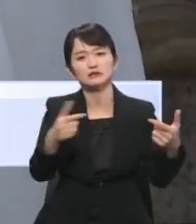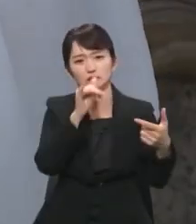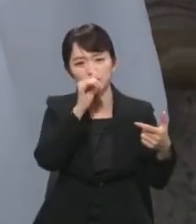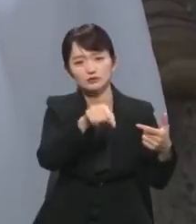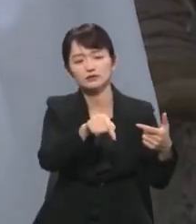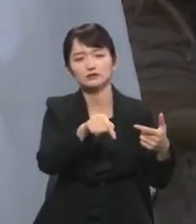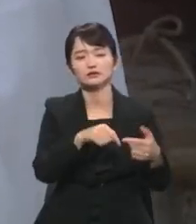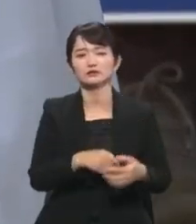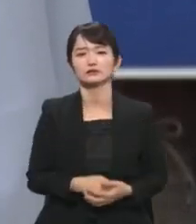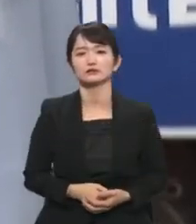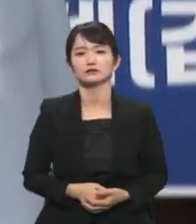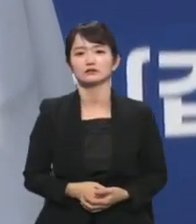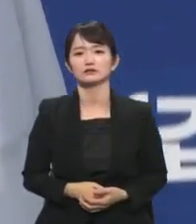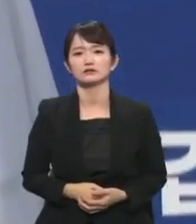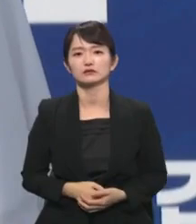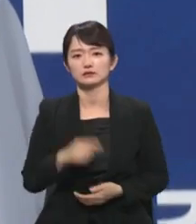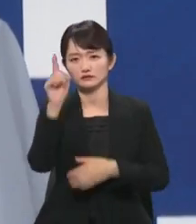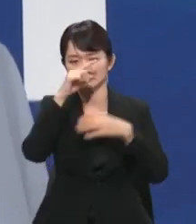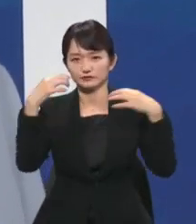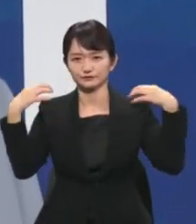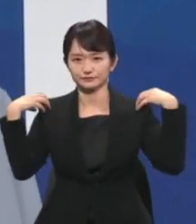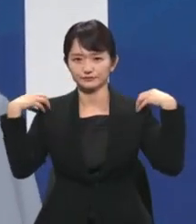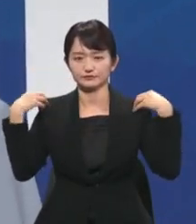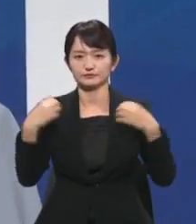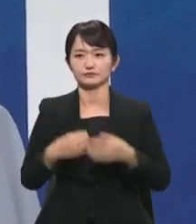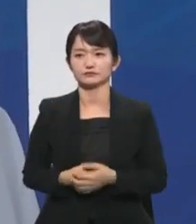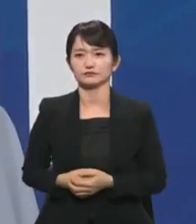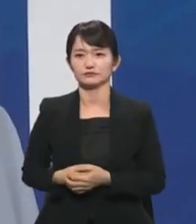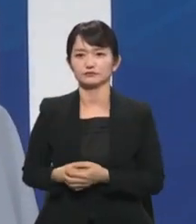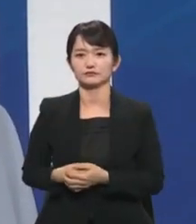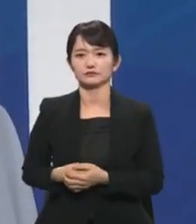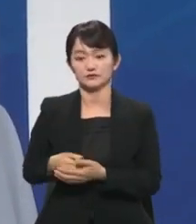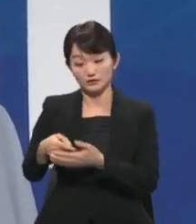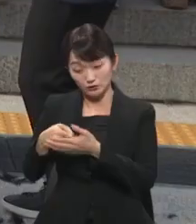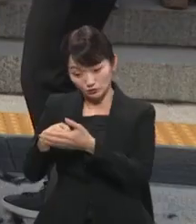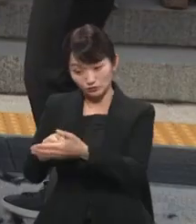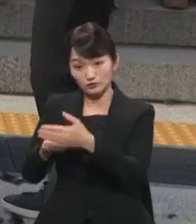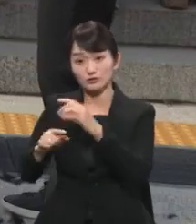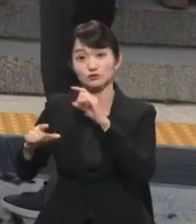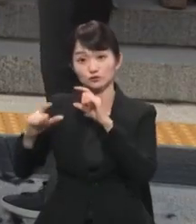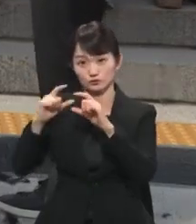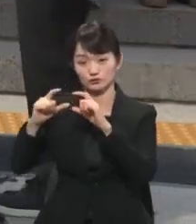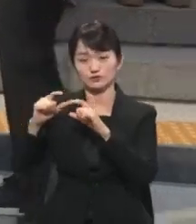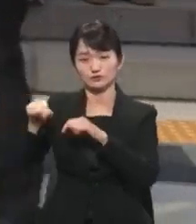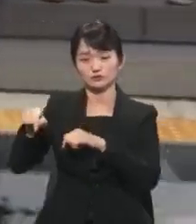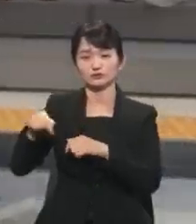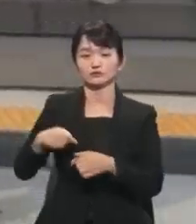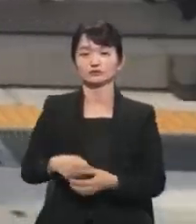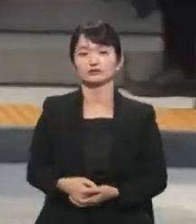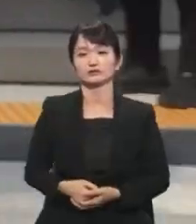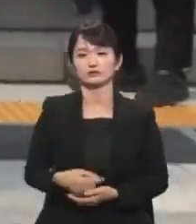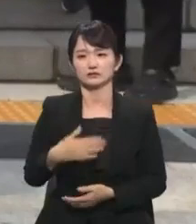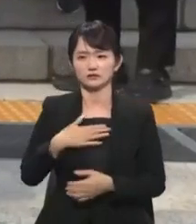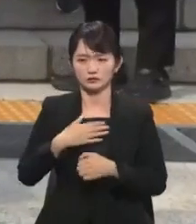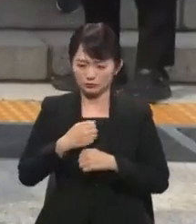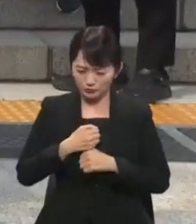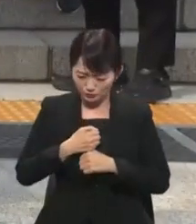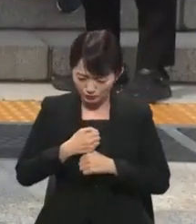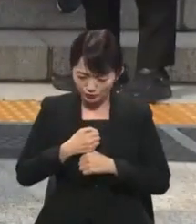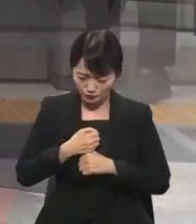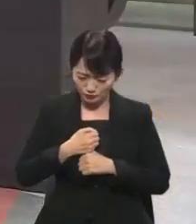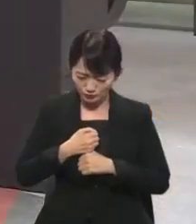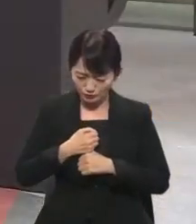저는 그런 의미에서 물론 우리 정부에서 어 추진하고 이제 주장하고 있는 내용이지만 저는 굉장히 신중하게 가야 된다고